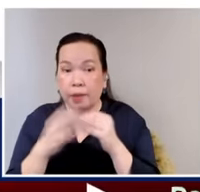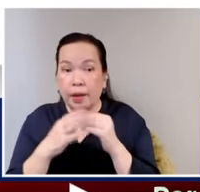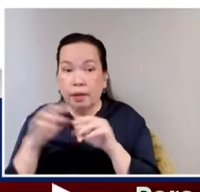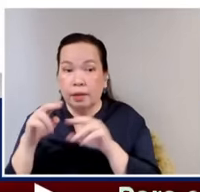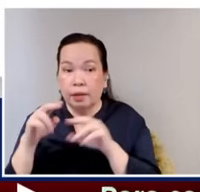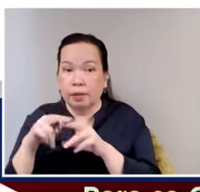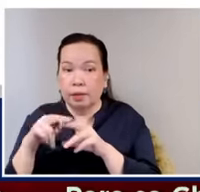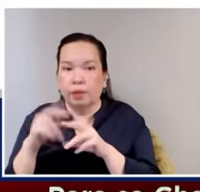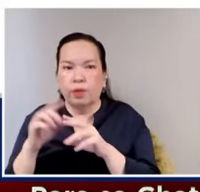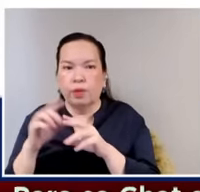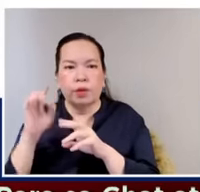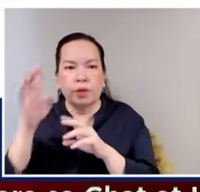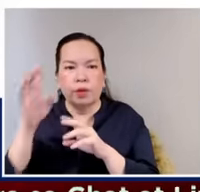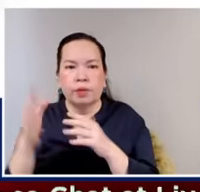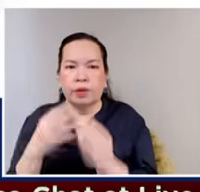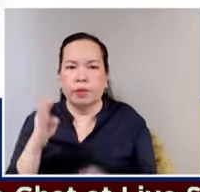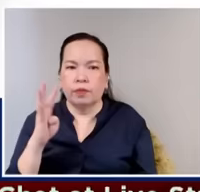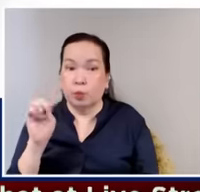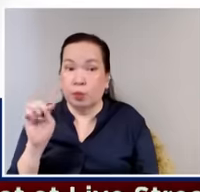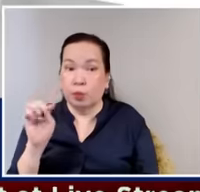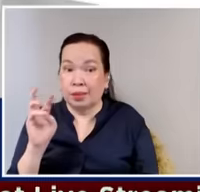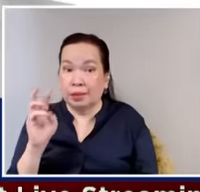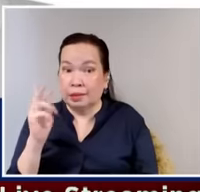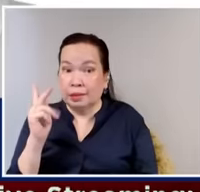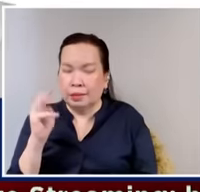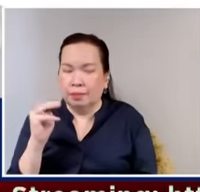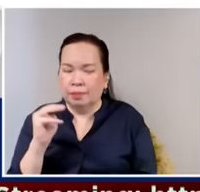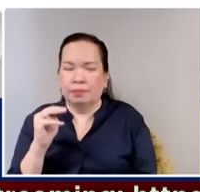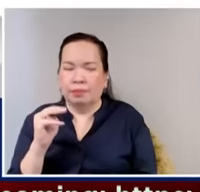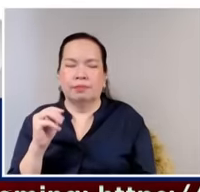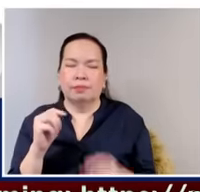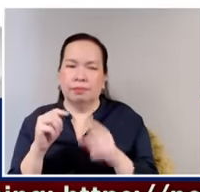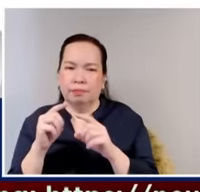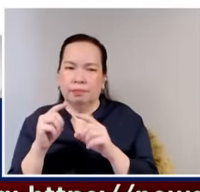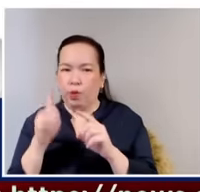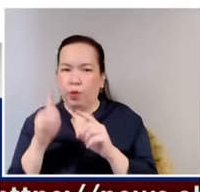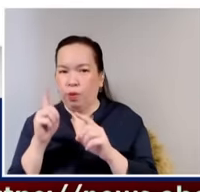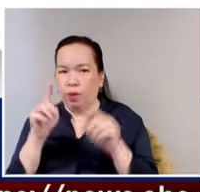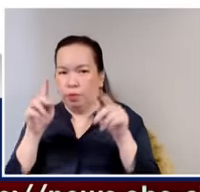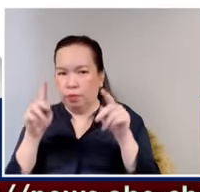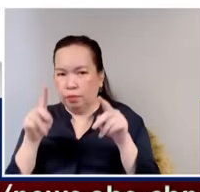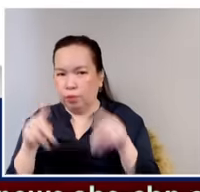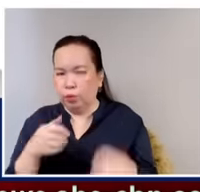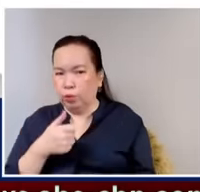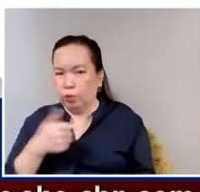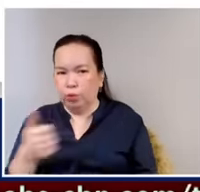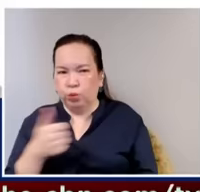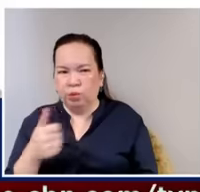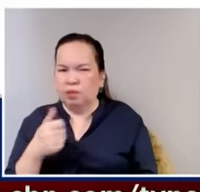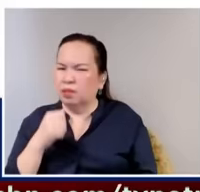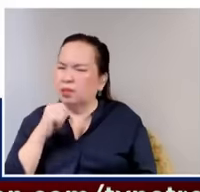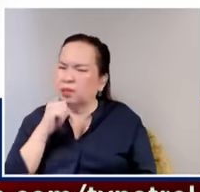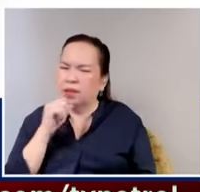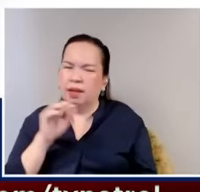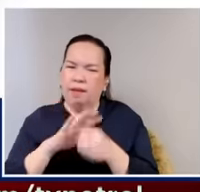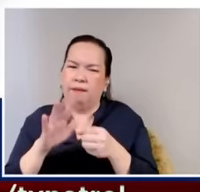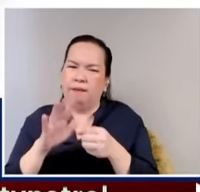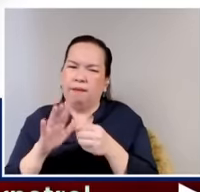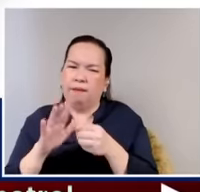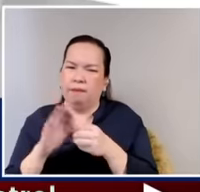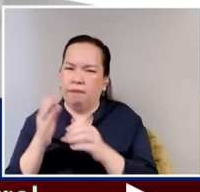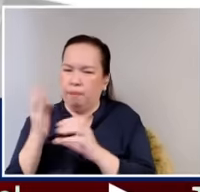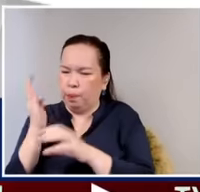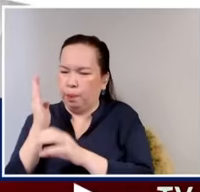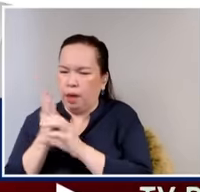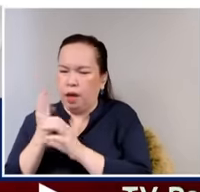ay nasa 4.6 kilometers. Pero sabi ng isang mobility group, hindi sapat ang augmentation plan ng gobyerno.